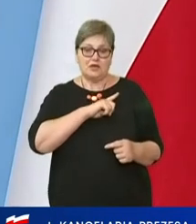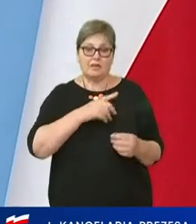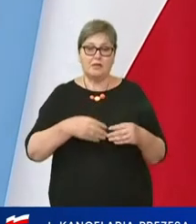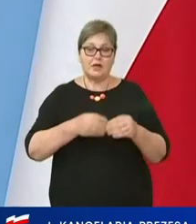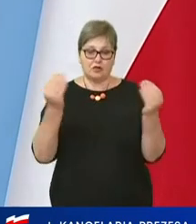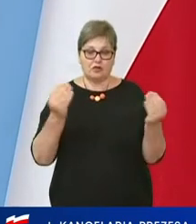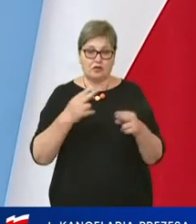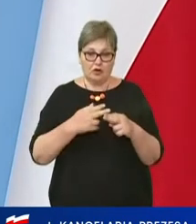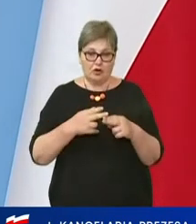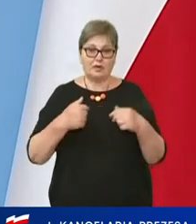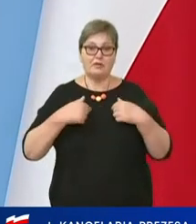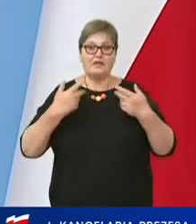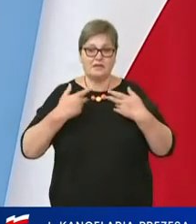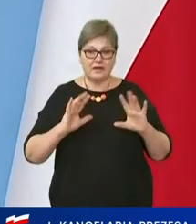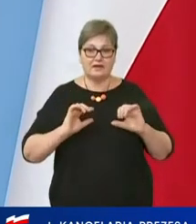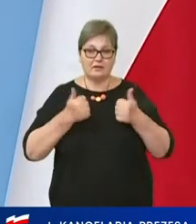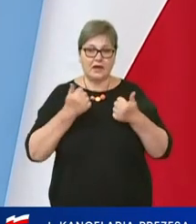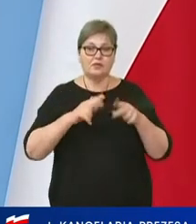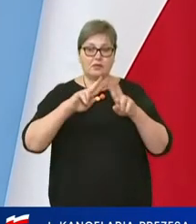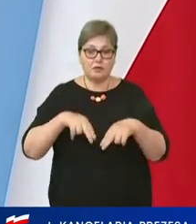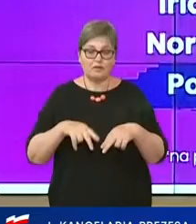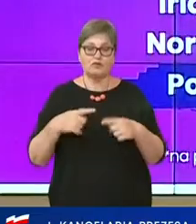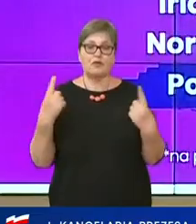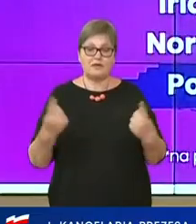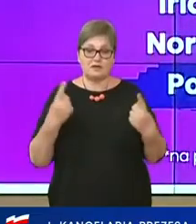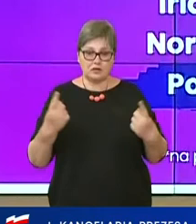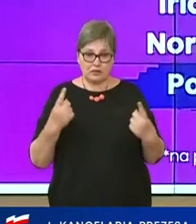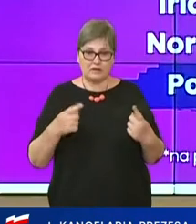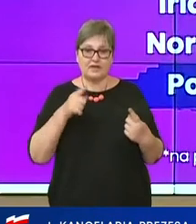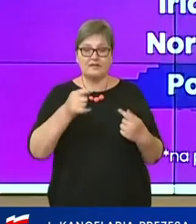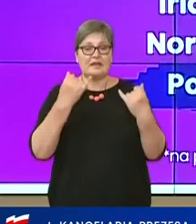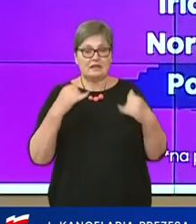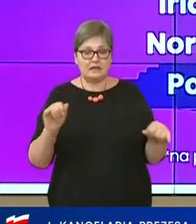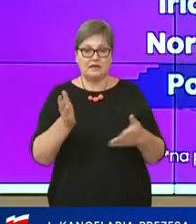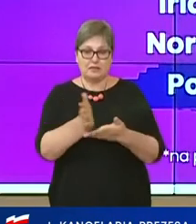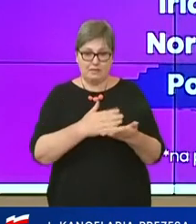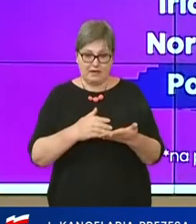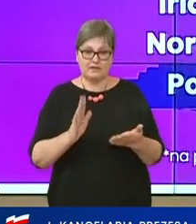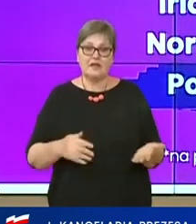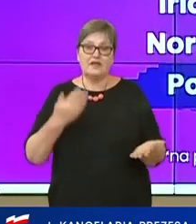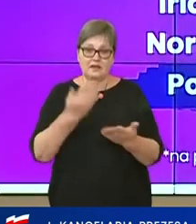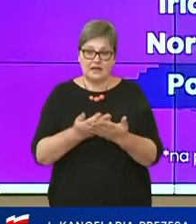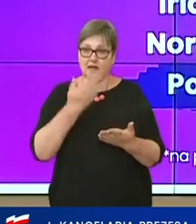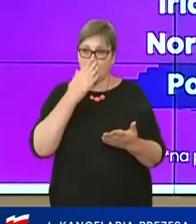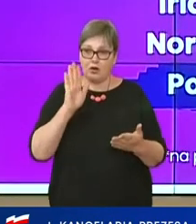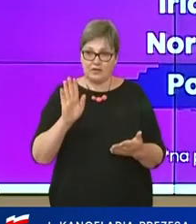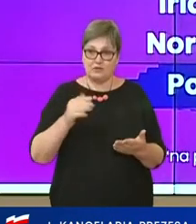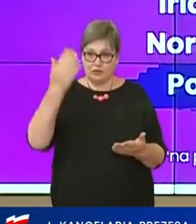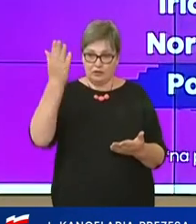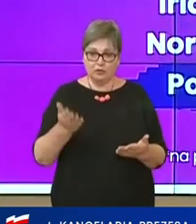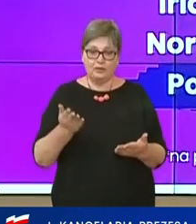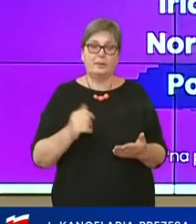w Europie, którą obserwujemy w państwach zachodnich. Dane nasze mówią same za siebie. I